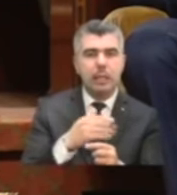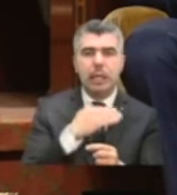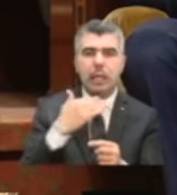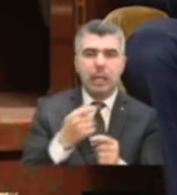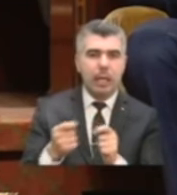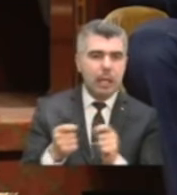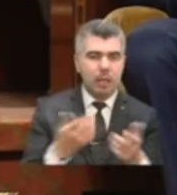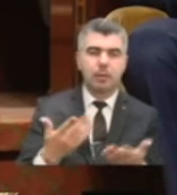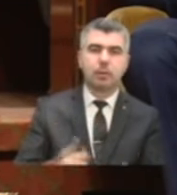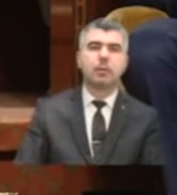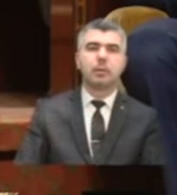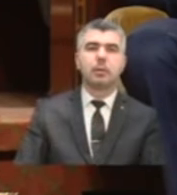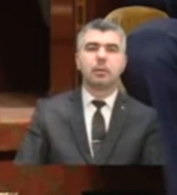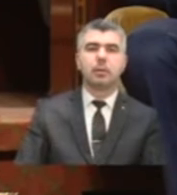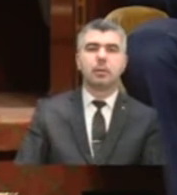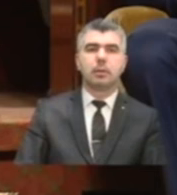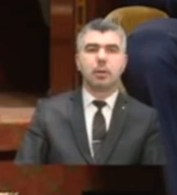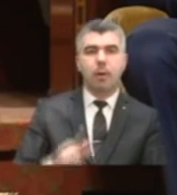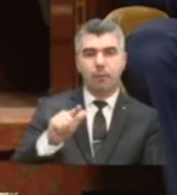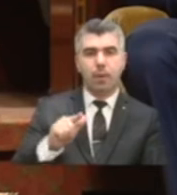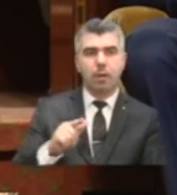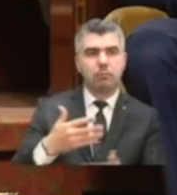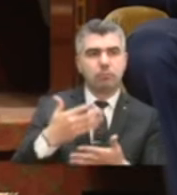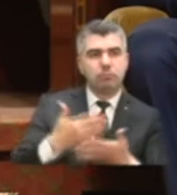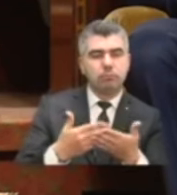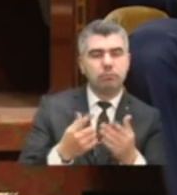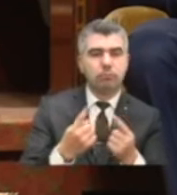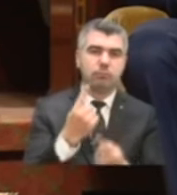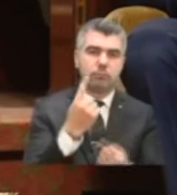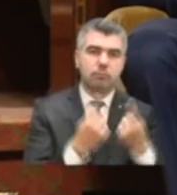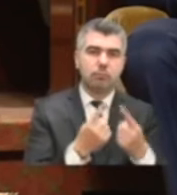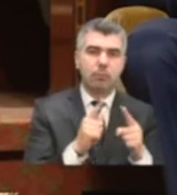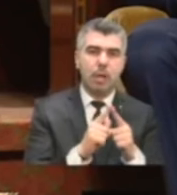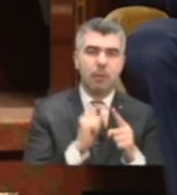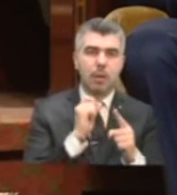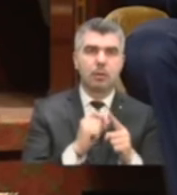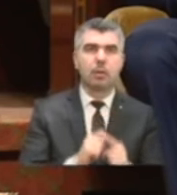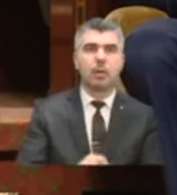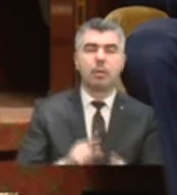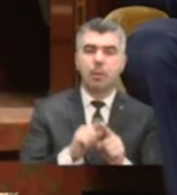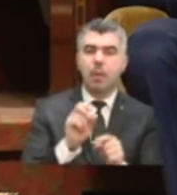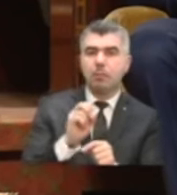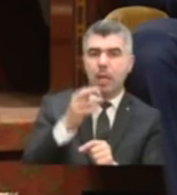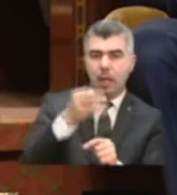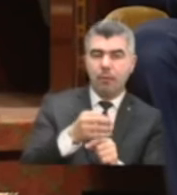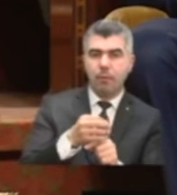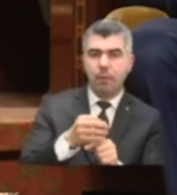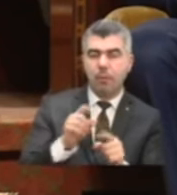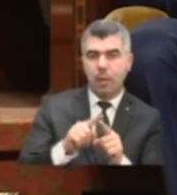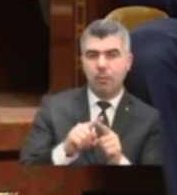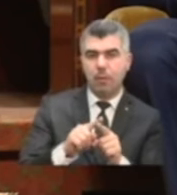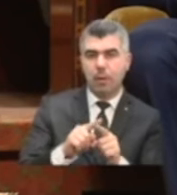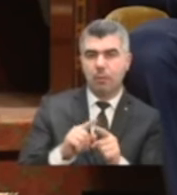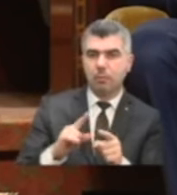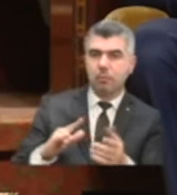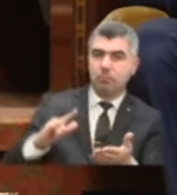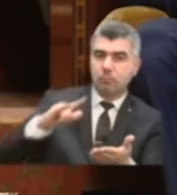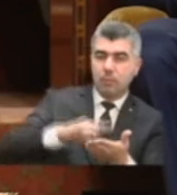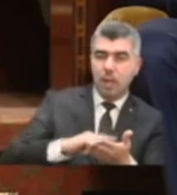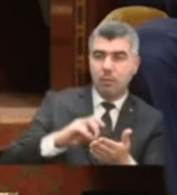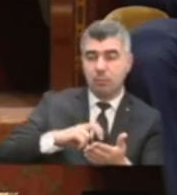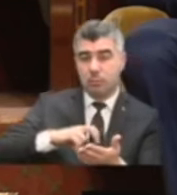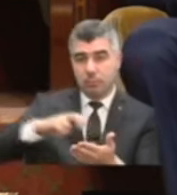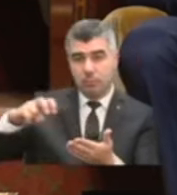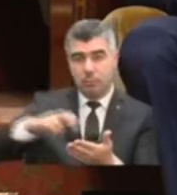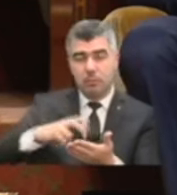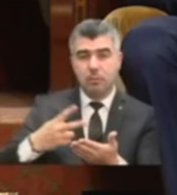ووفق المعطيات التي نتوفر عليها، تتراوح أسعار تذاكر الرحلات الجوية في الدرجة الاقتصادية ذهابا وإيابا